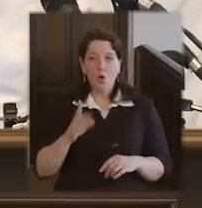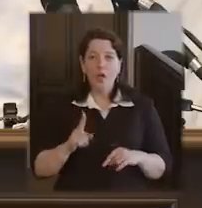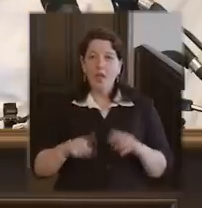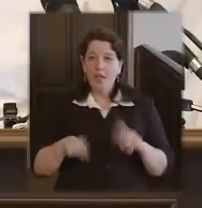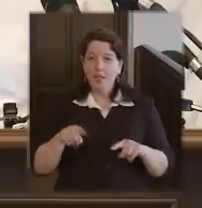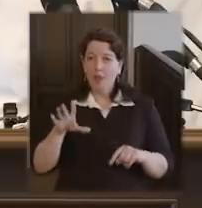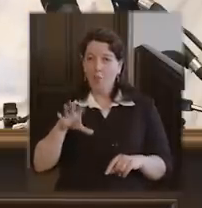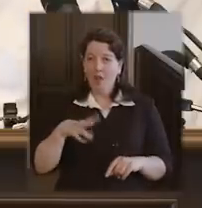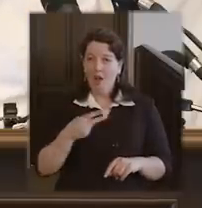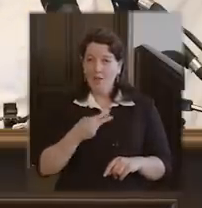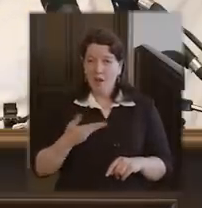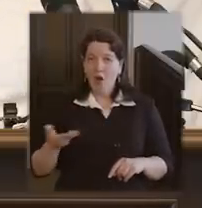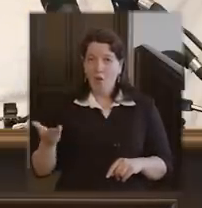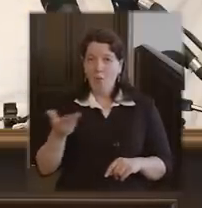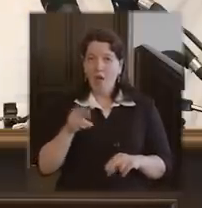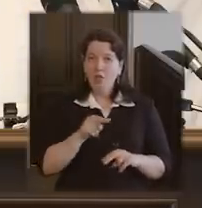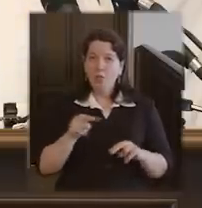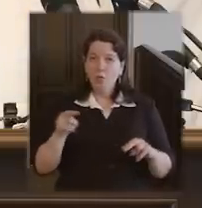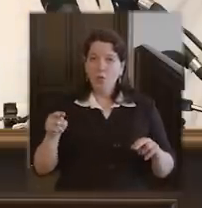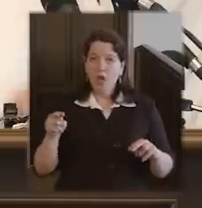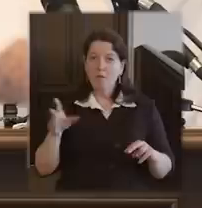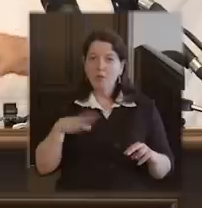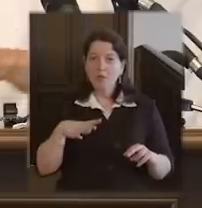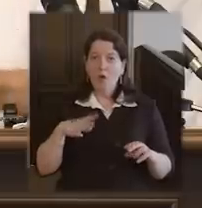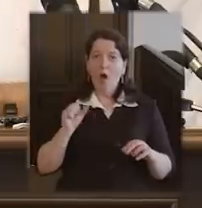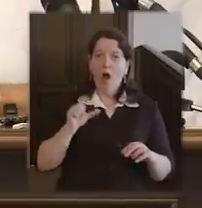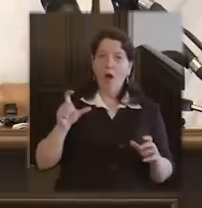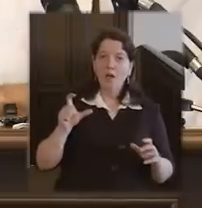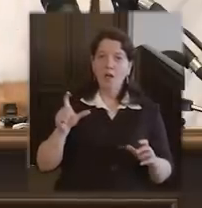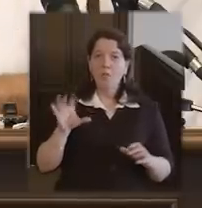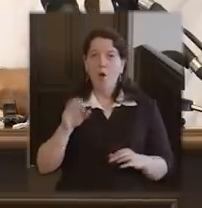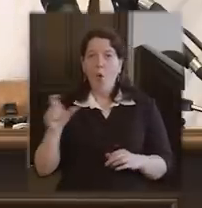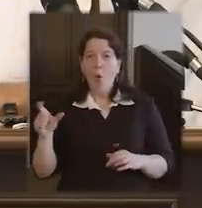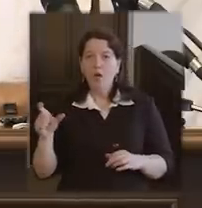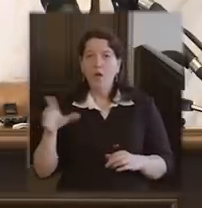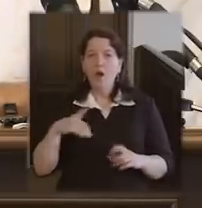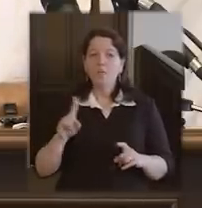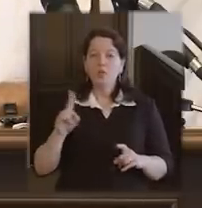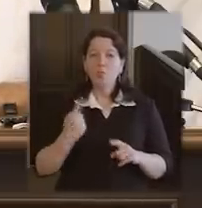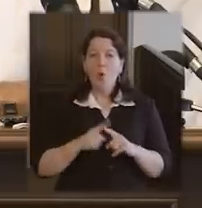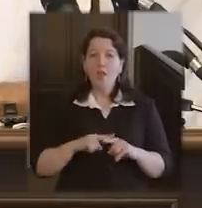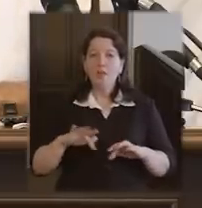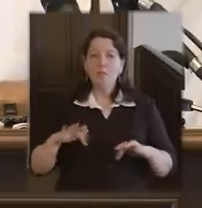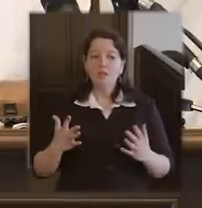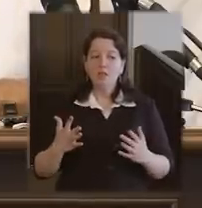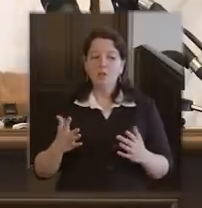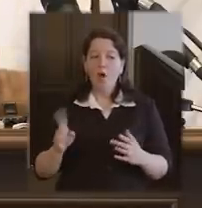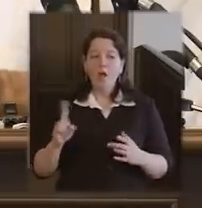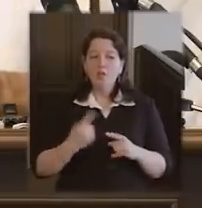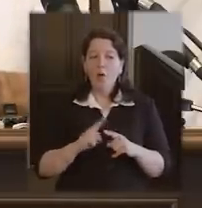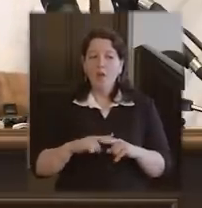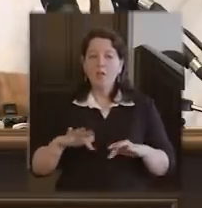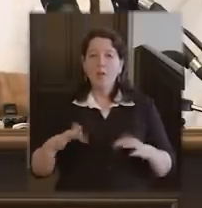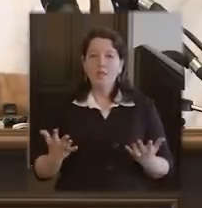мы наблюдаем какие-то явления, ахаем и охаем, от чего произошло это, от чего то, то есть от чего